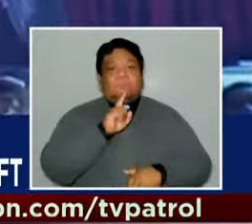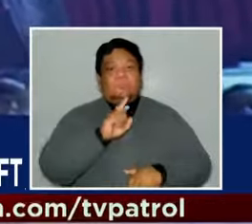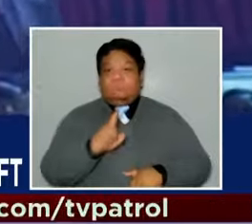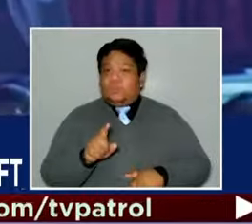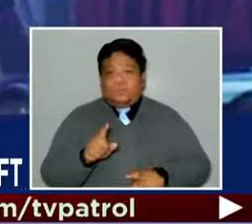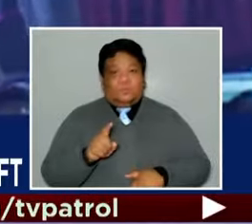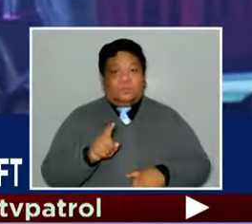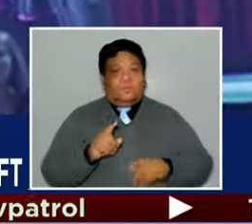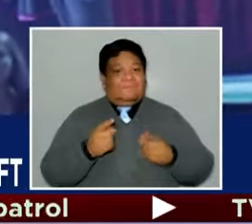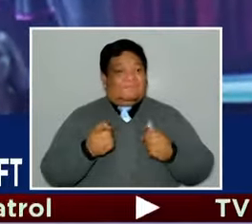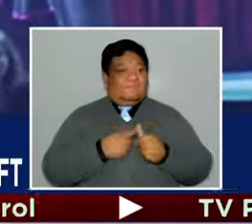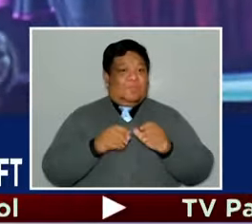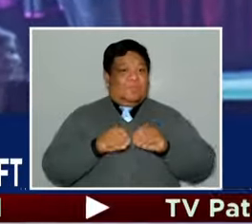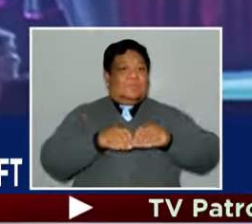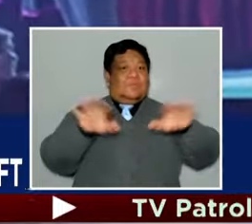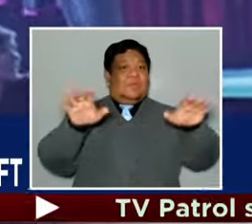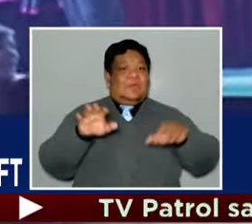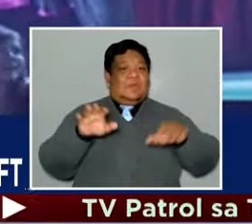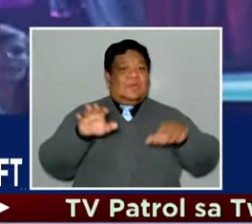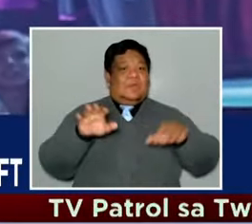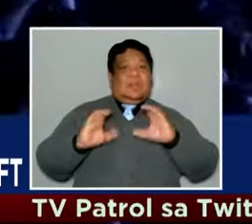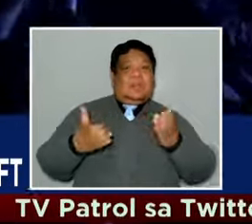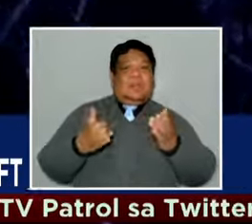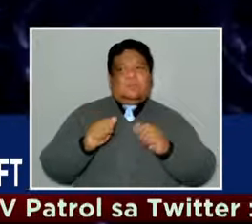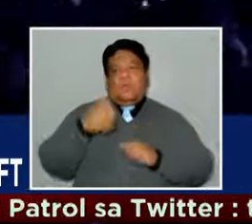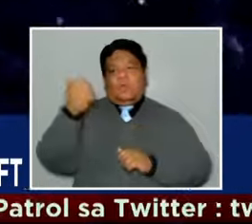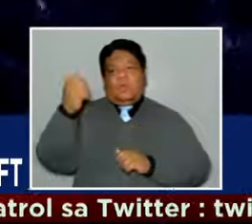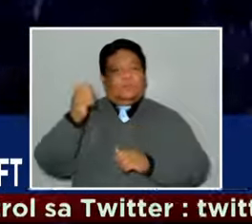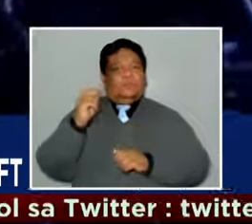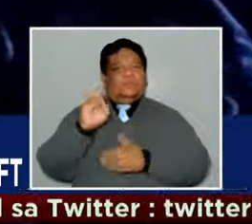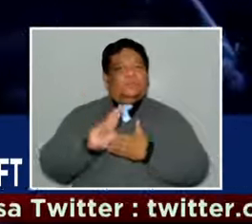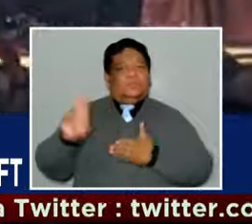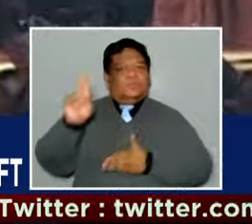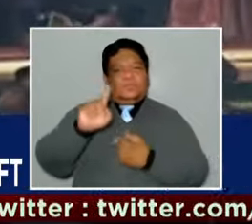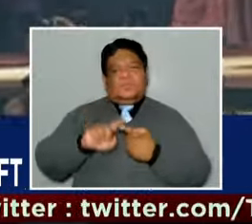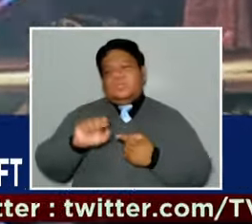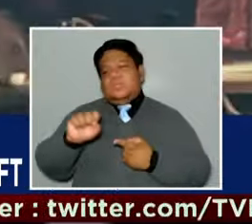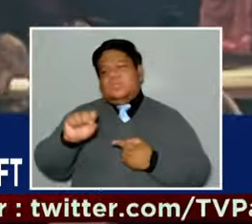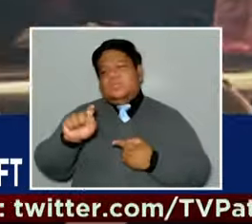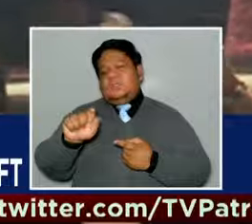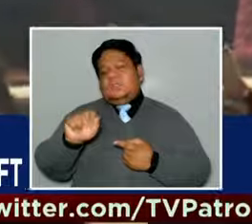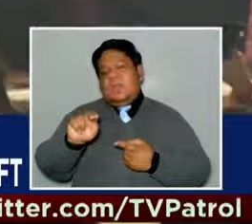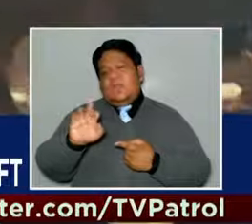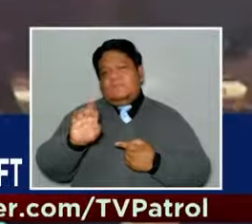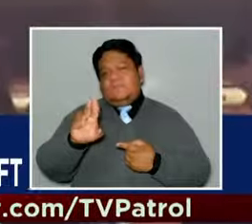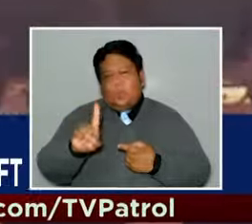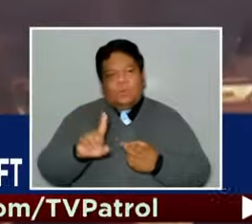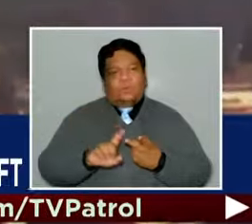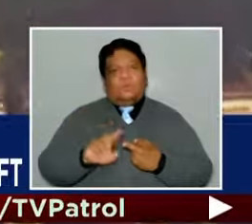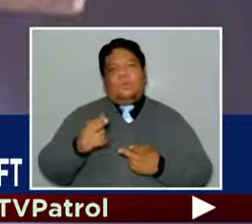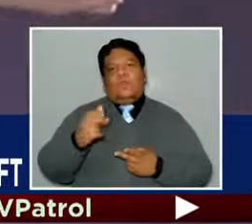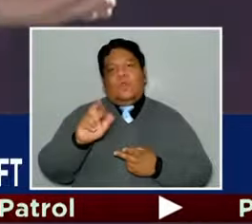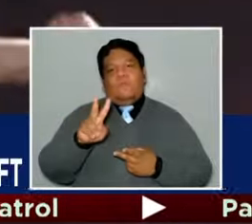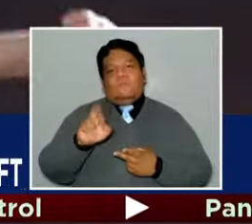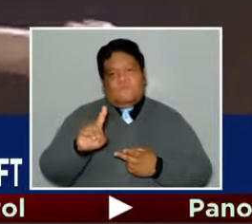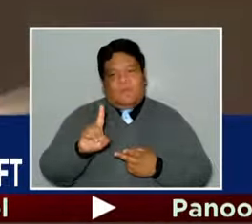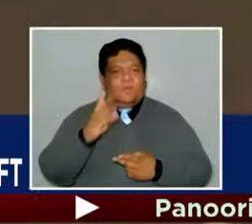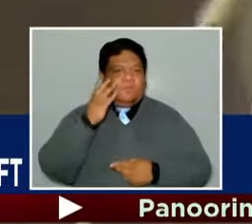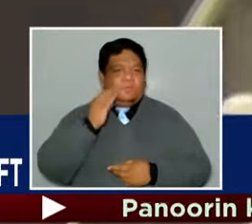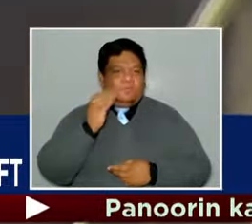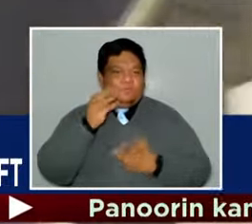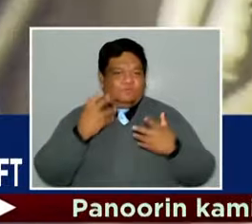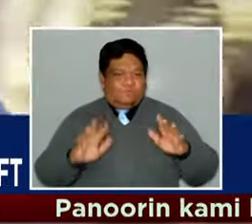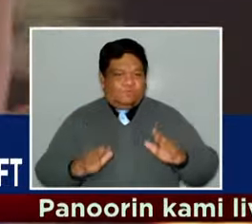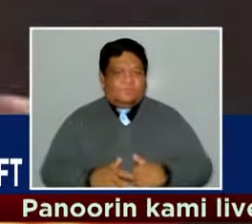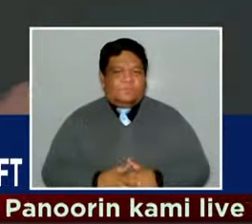class sa mga prestigyosong universidad na Stanford at Harvard sa Amerika. Gino Krishnan, ABS-CBN